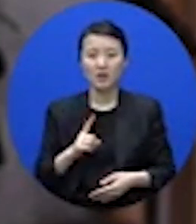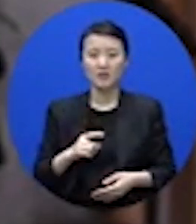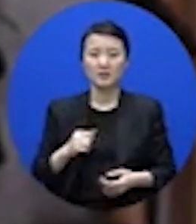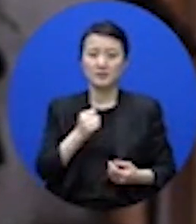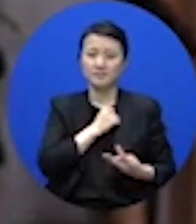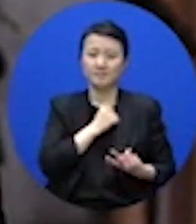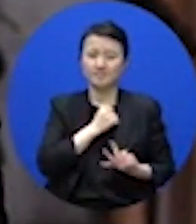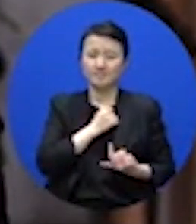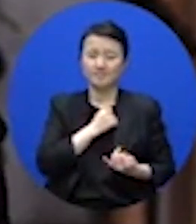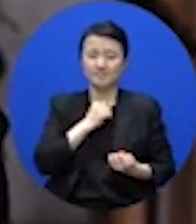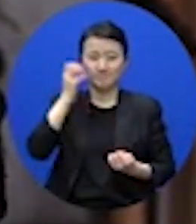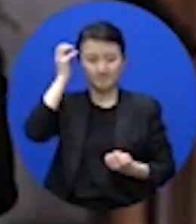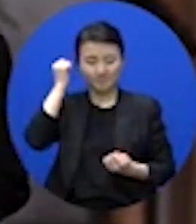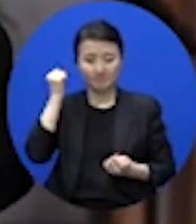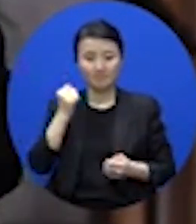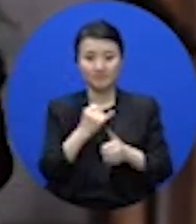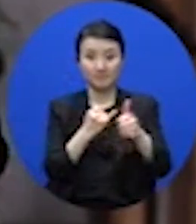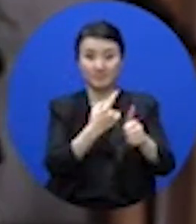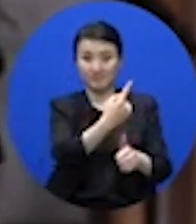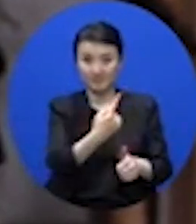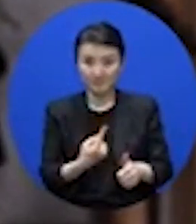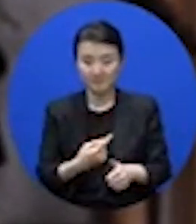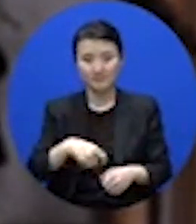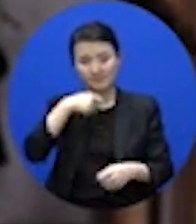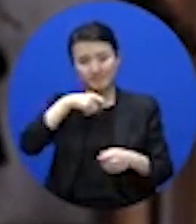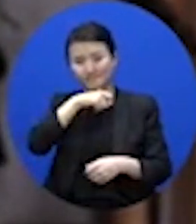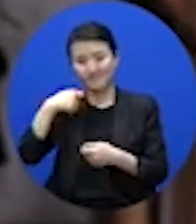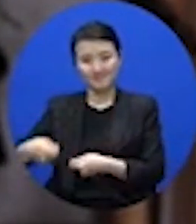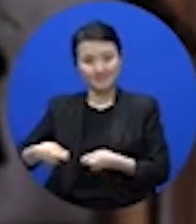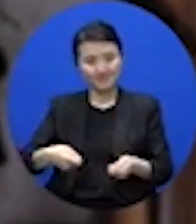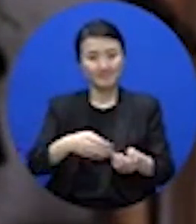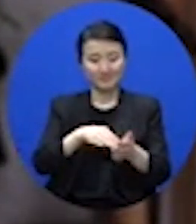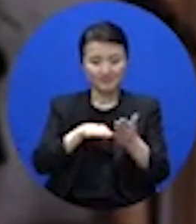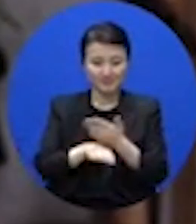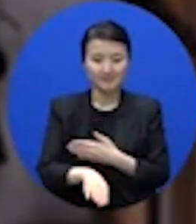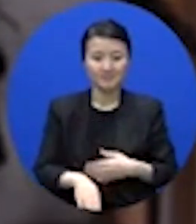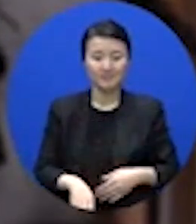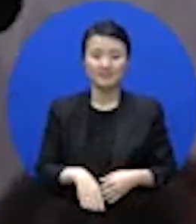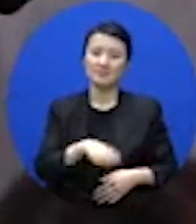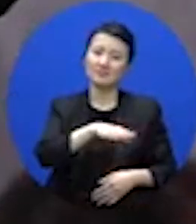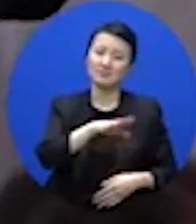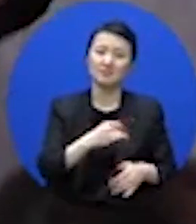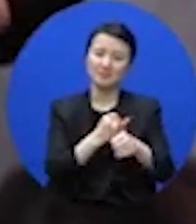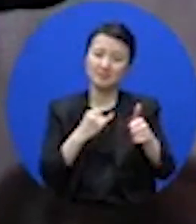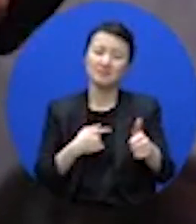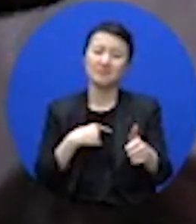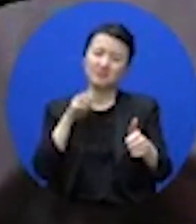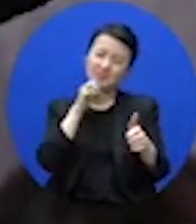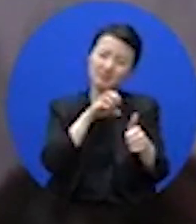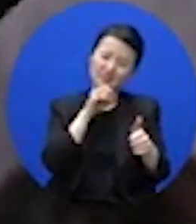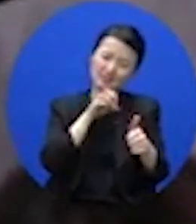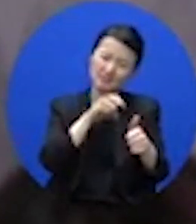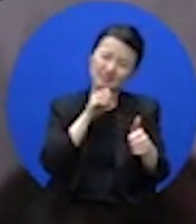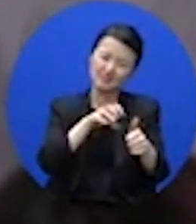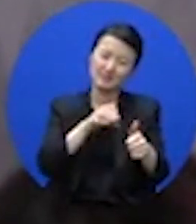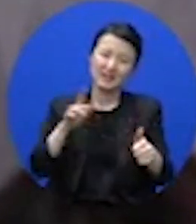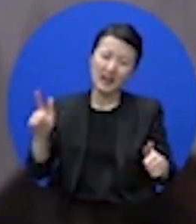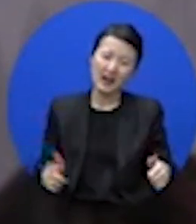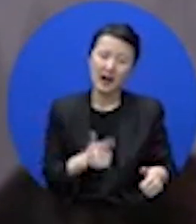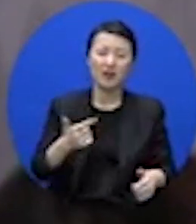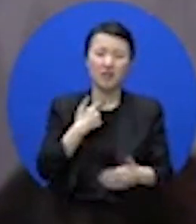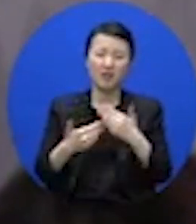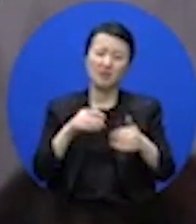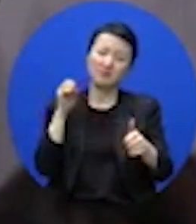기다리고 맛있는 걸 해주고 이제 밥 먹고 여보 내가 이러면서 종일 퍼내요. 하루 종일 얘기했던